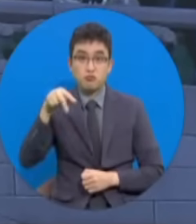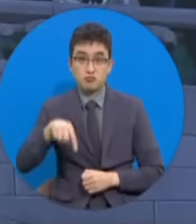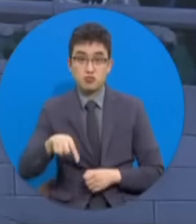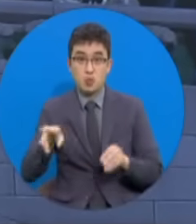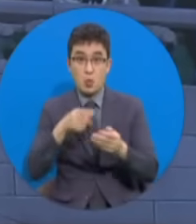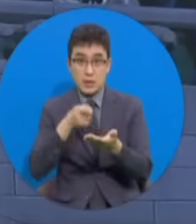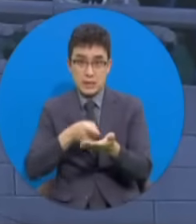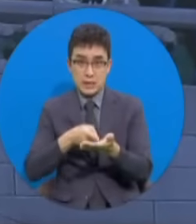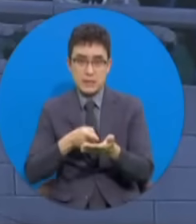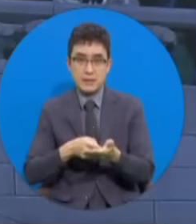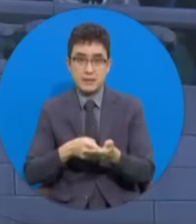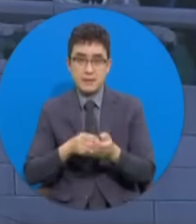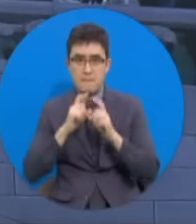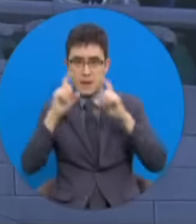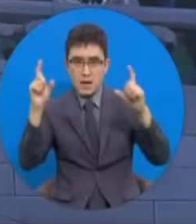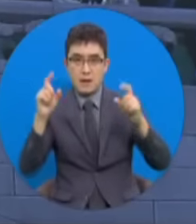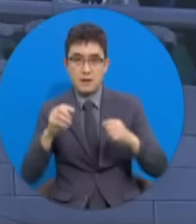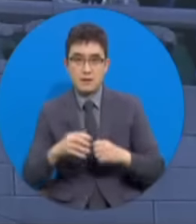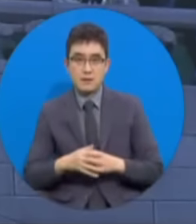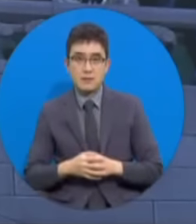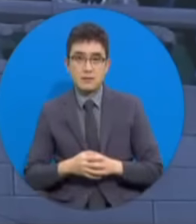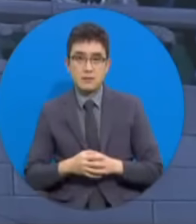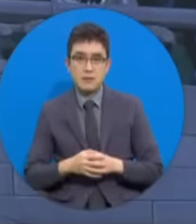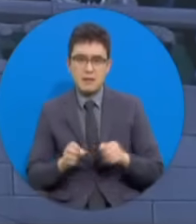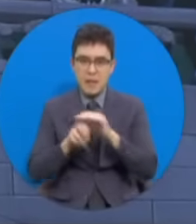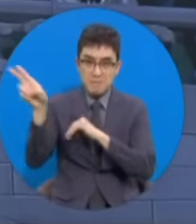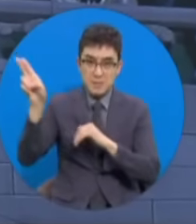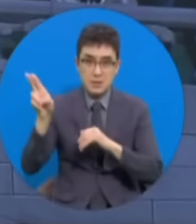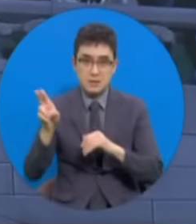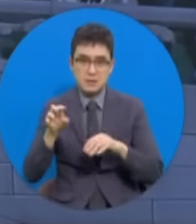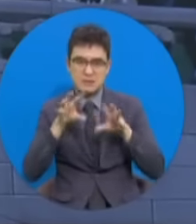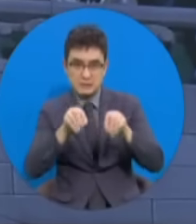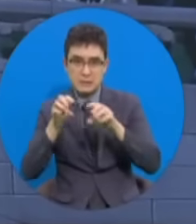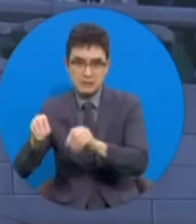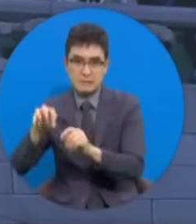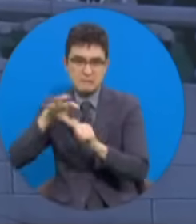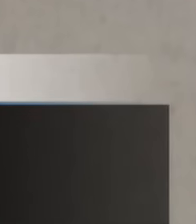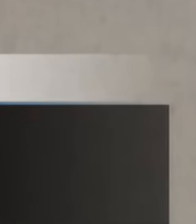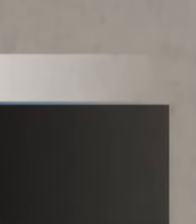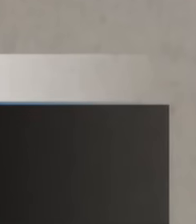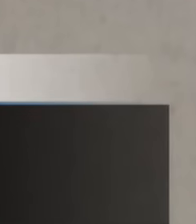정도로 대피와 통제를 해야 된다, 대응을 해야 된다라고 주문했습니다.